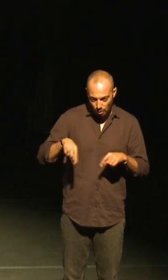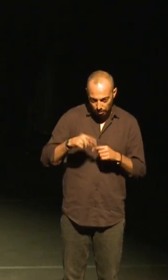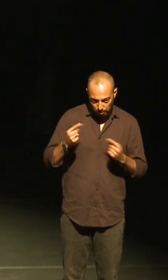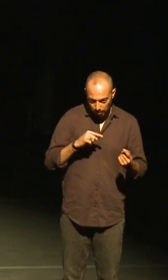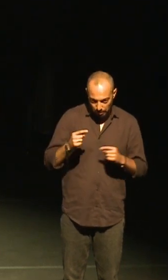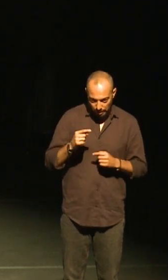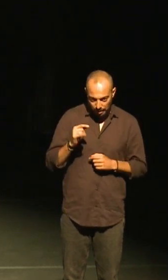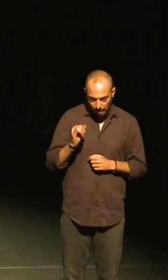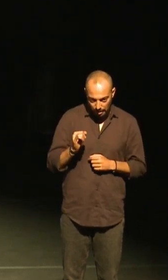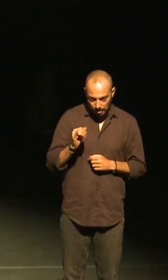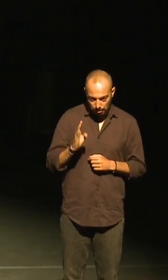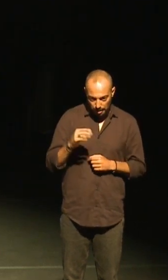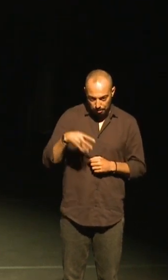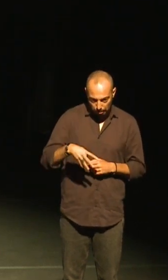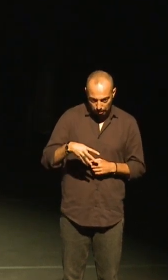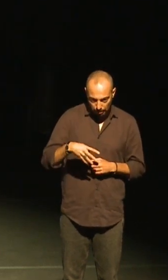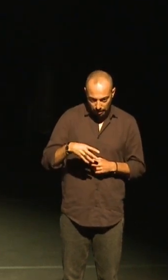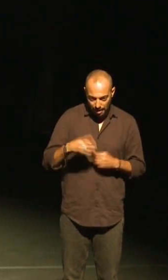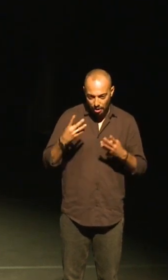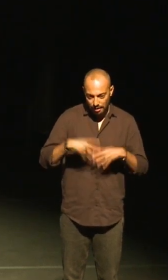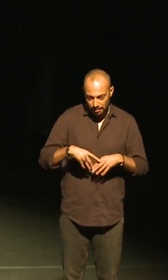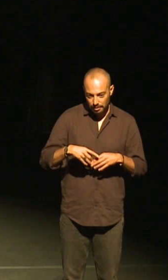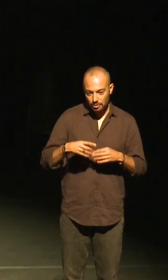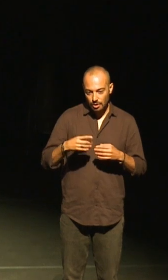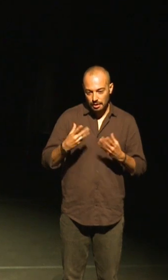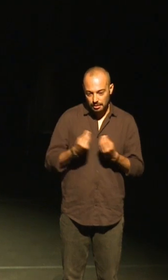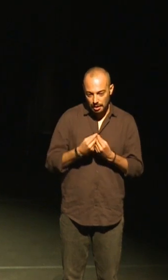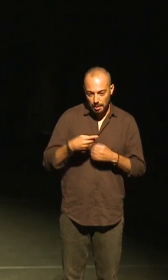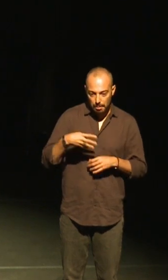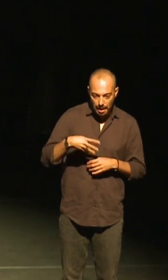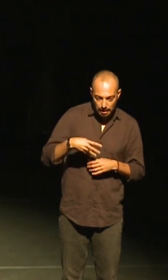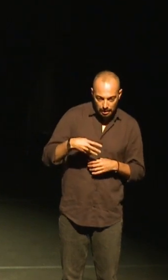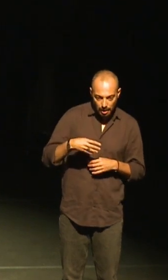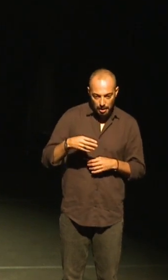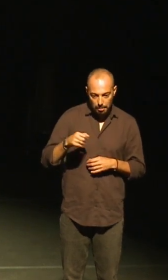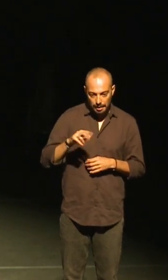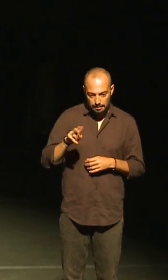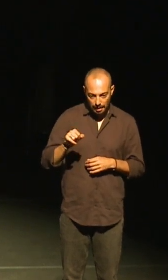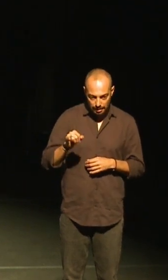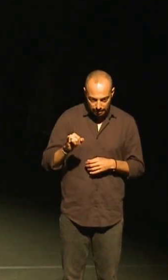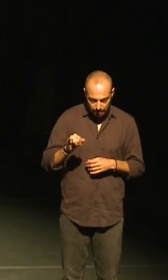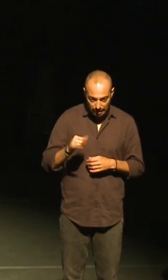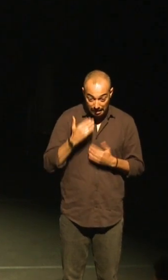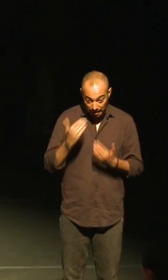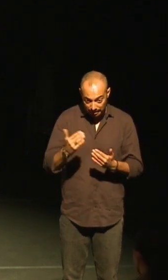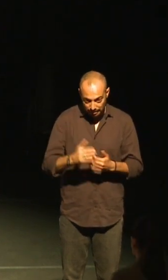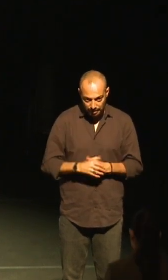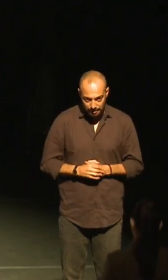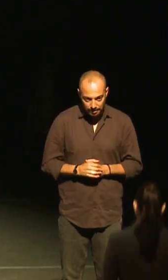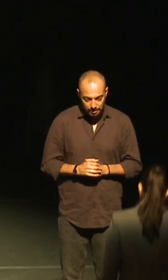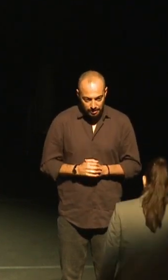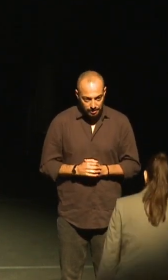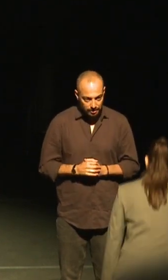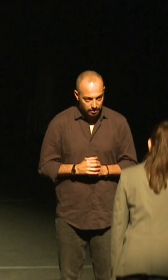Marco Mazza che ringraziamo ancora per quell'occasione credo sia con noi ecco Ciao Ciao Ciao